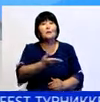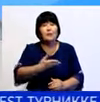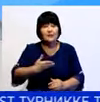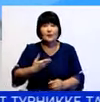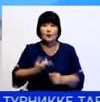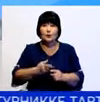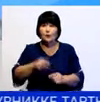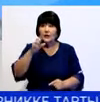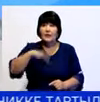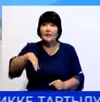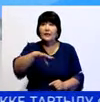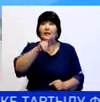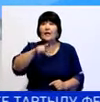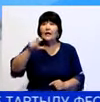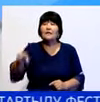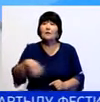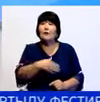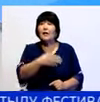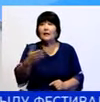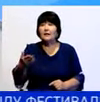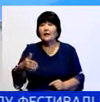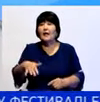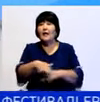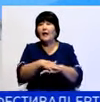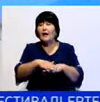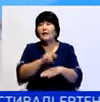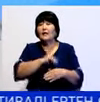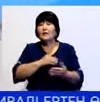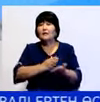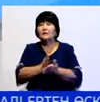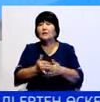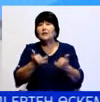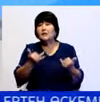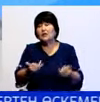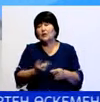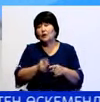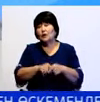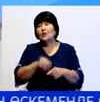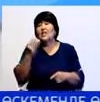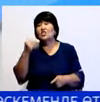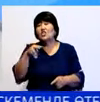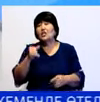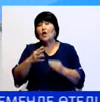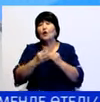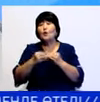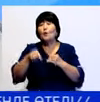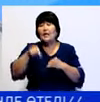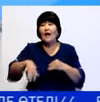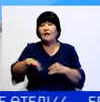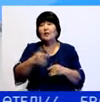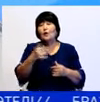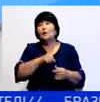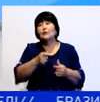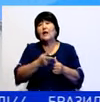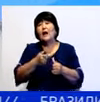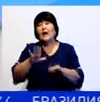осы елдің азаматтарын, елдің халыққа қызмет жасап, осы ел Шиелі топырағында өзінің аты